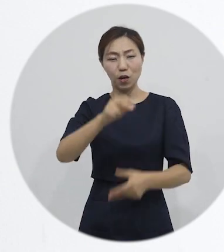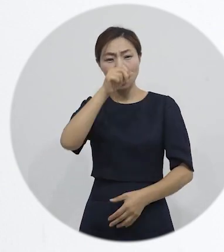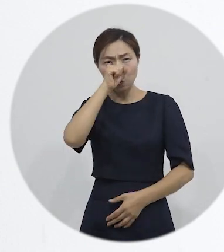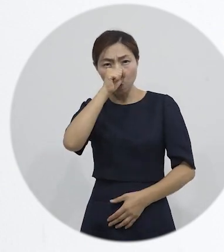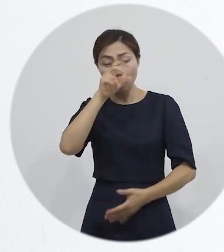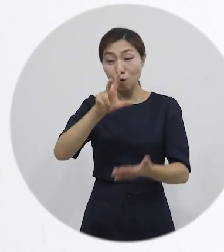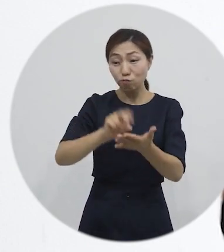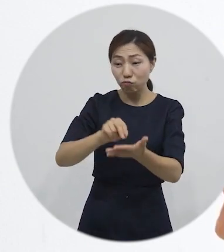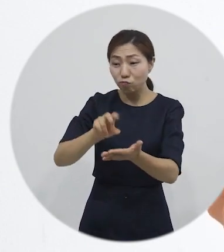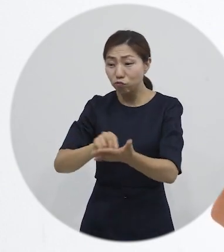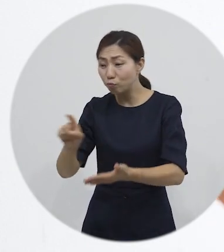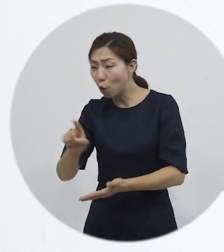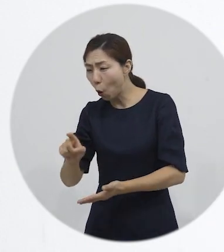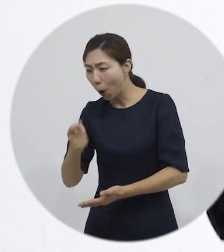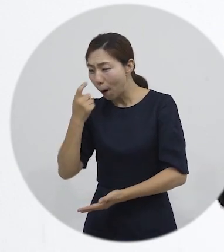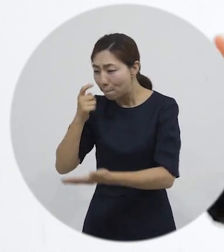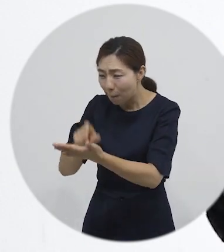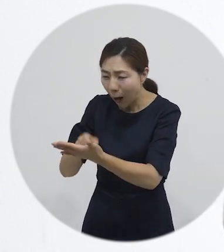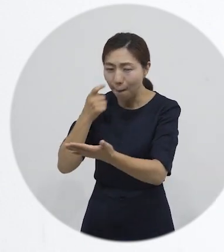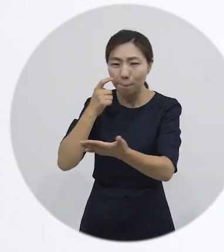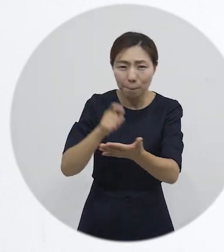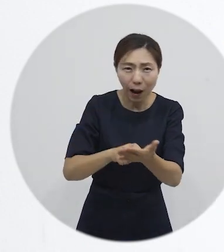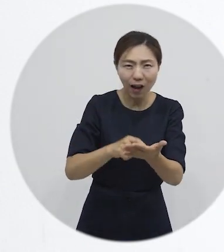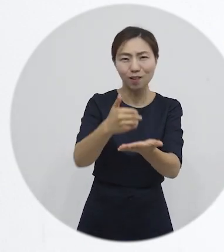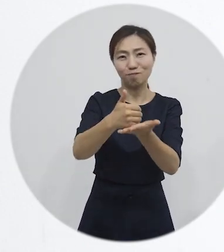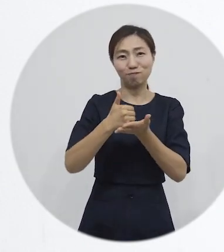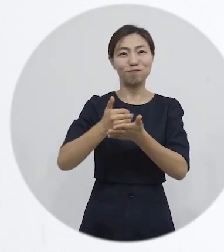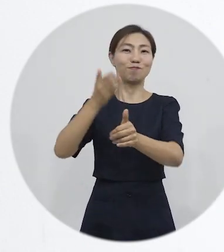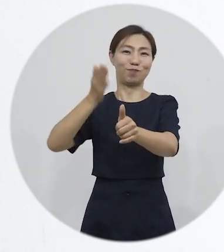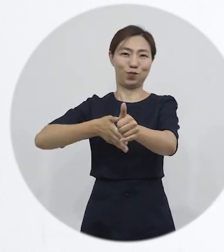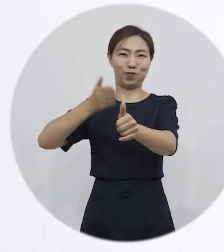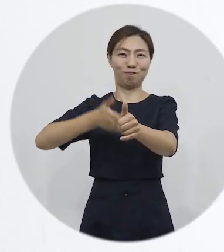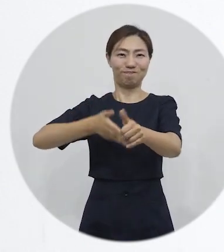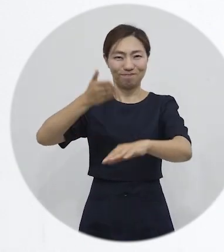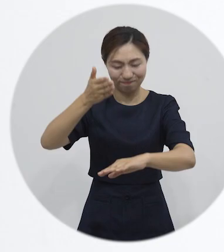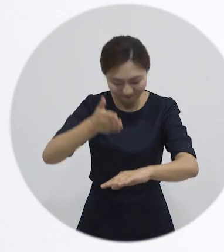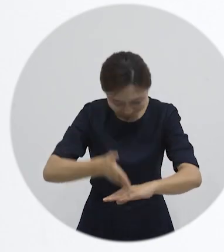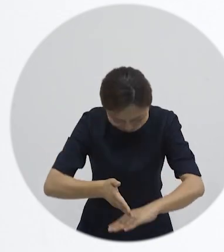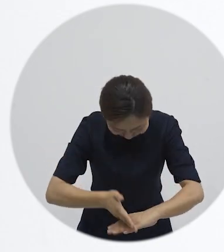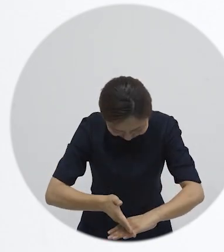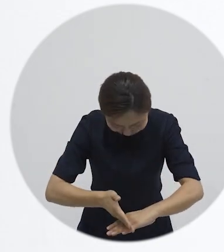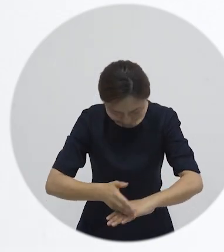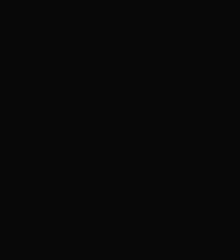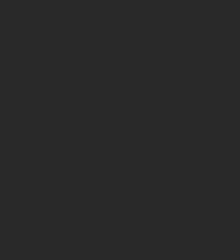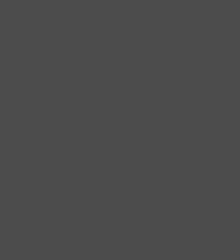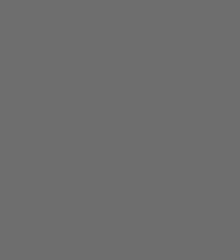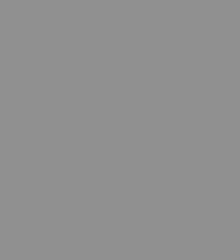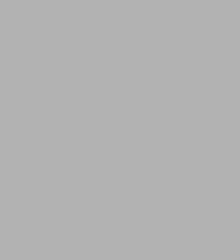이전에 좋은 문제들을 많이 발굴해 주셨으면 좋겠습니다. 감사합니다.